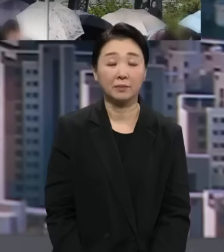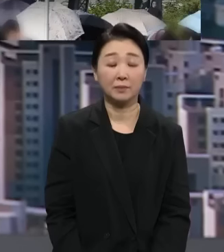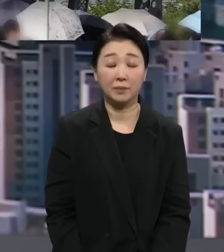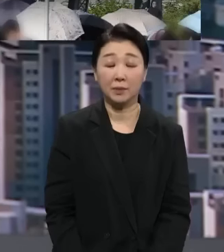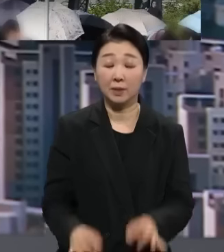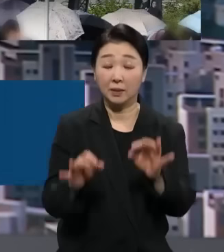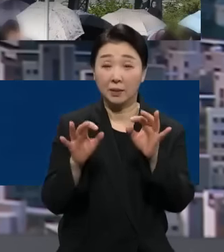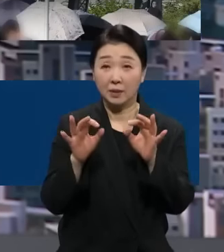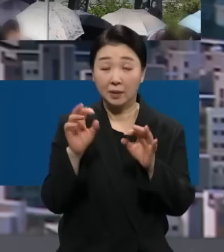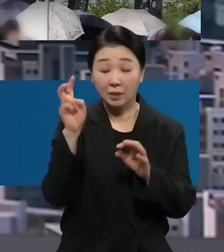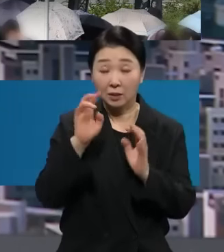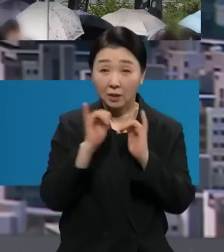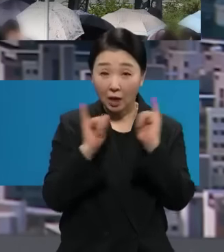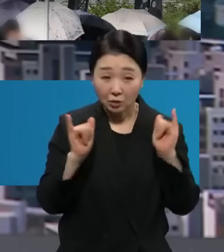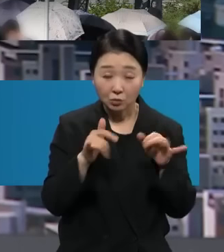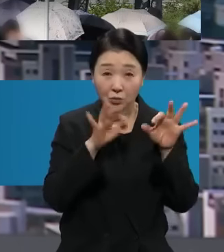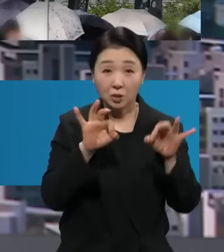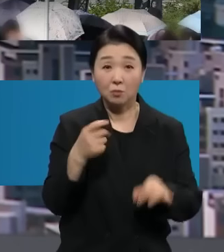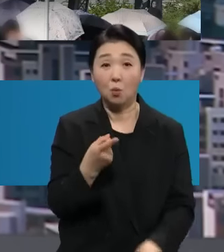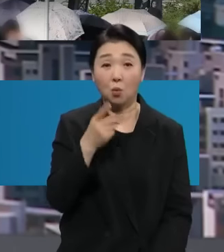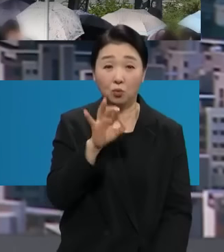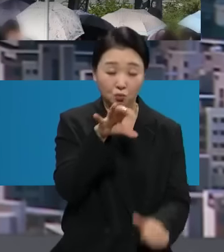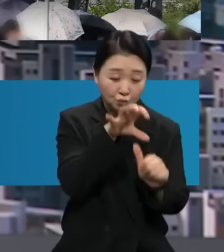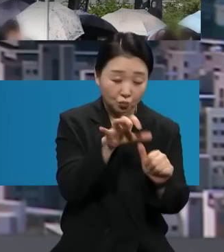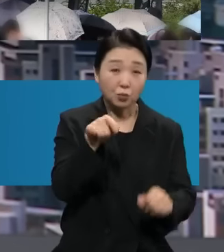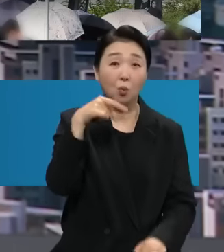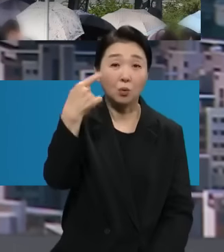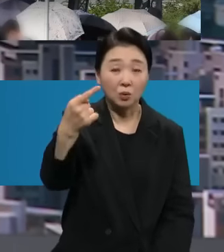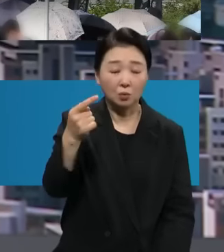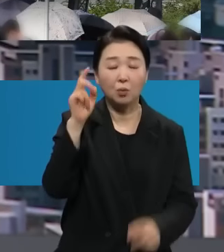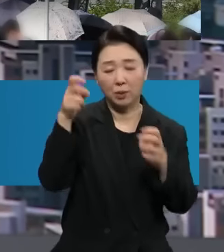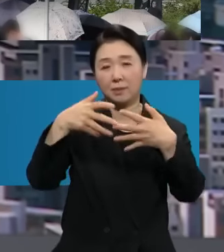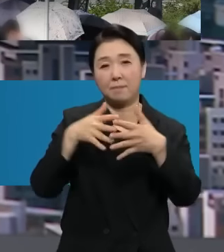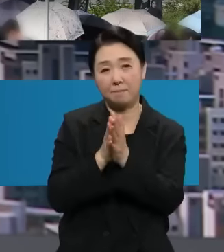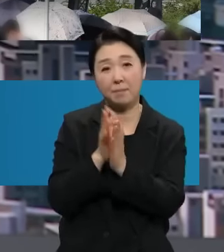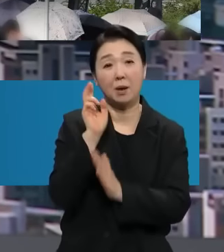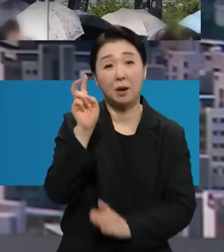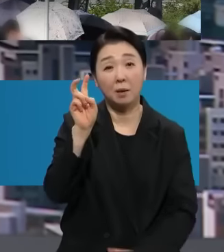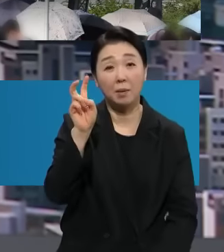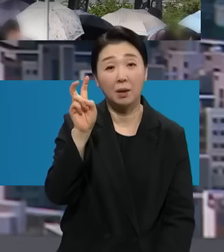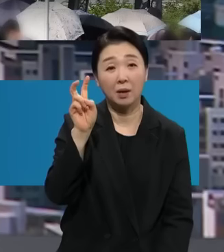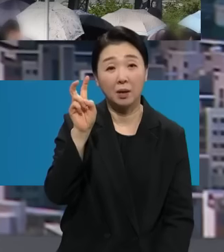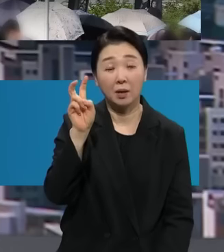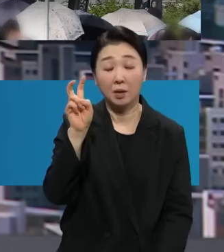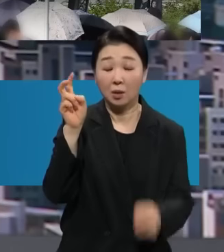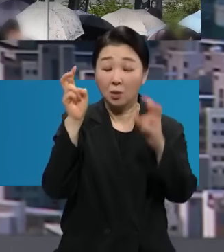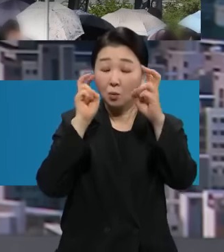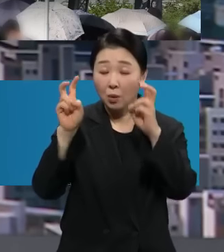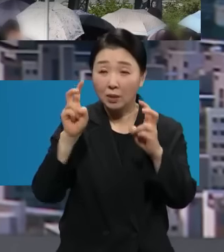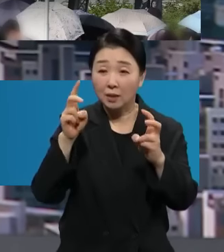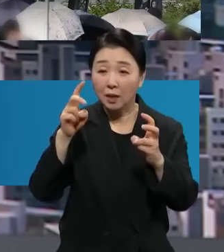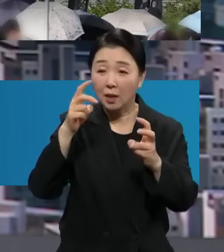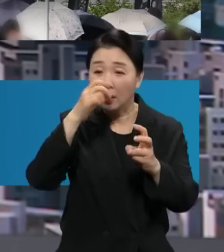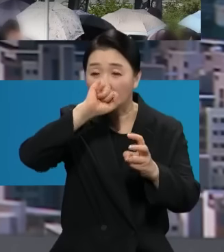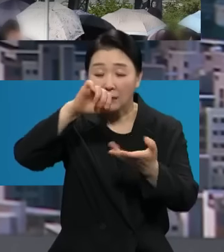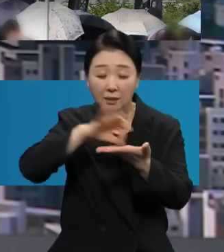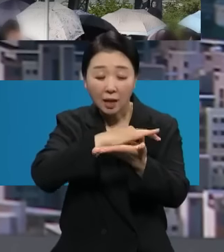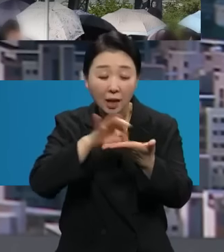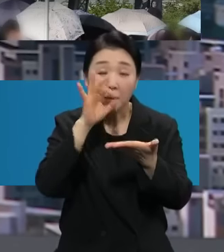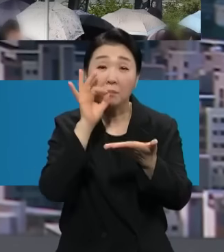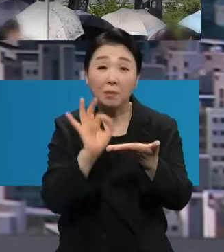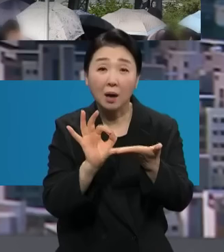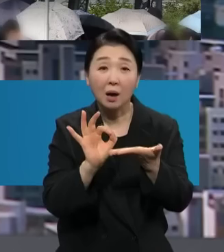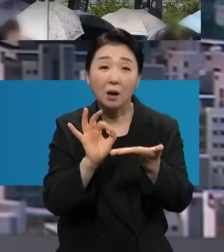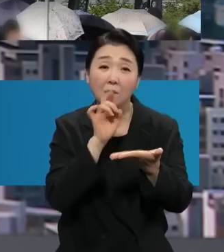김호중 씨의 소속사는 김 씨의 구속 이후 사실상 폐업에 들어갔습니다. 저희가 소속사의 재무제표를 들여다봤더니